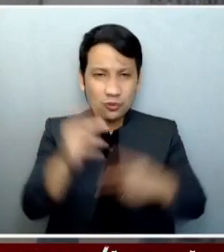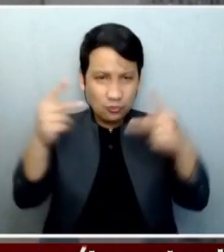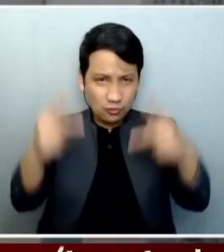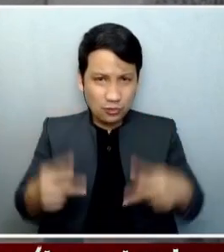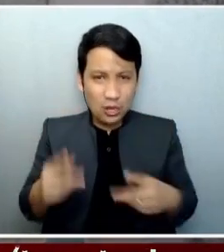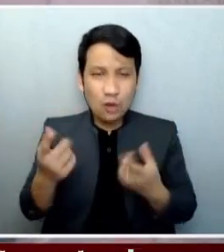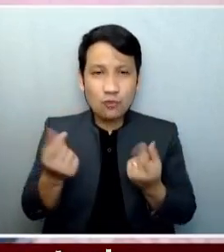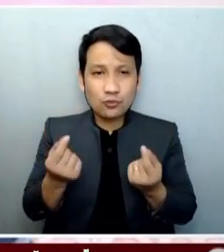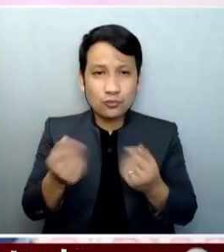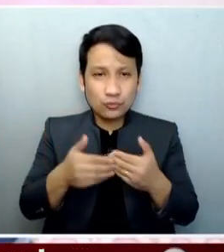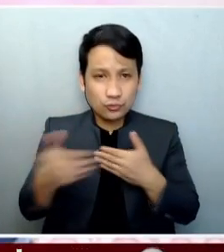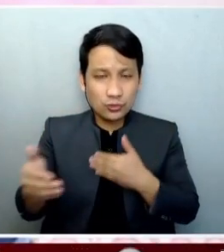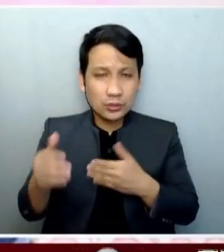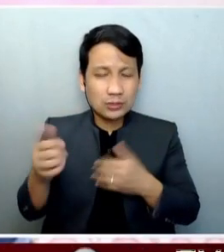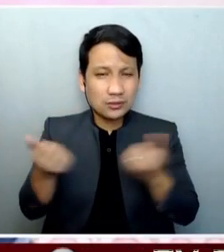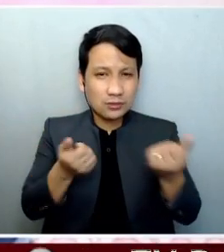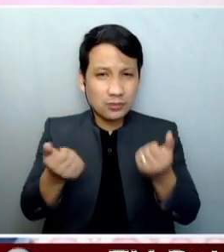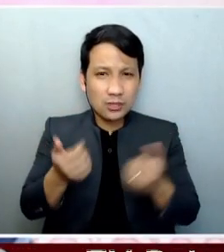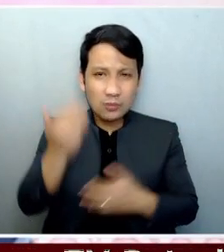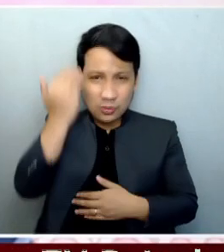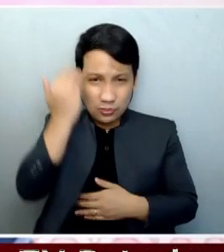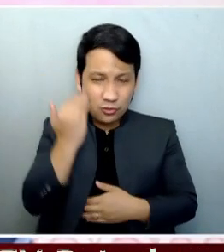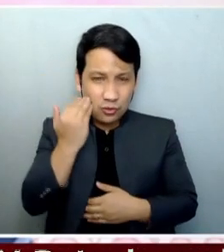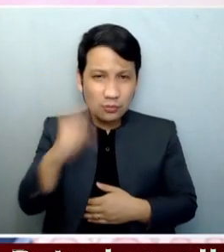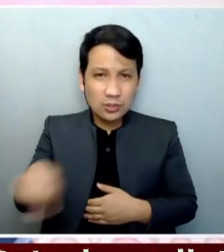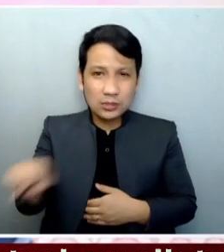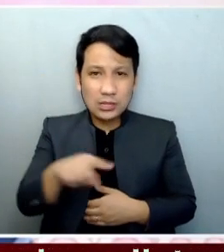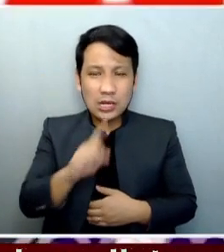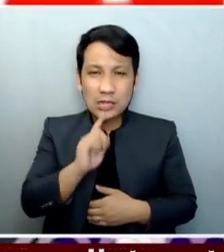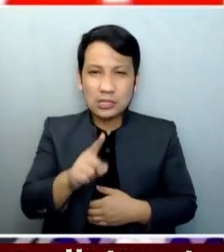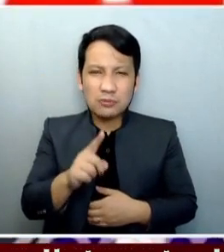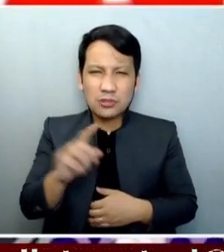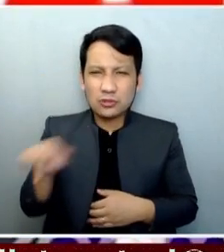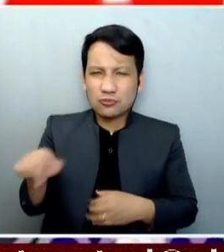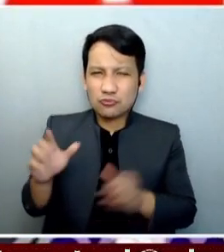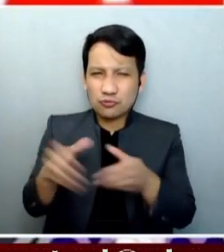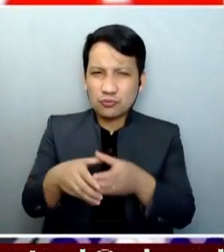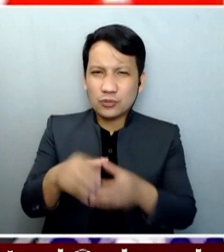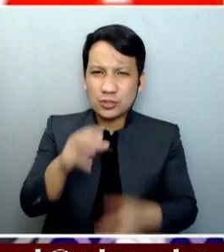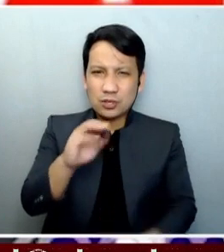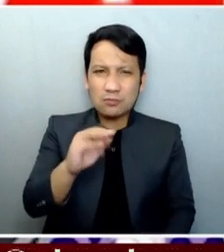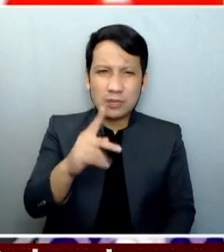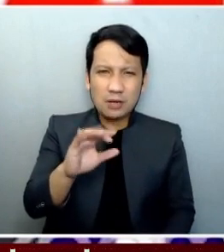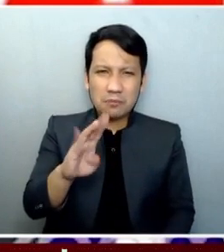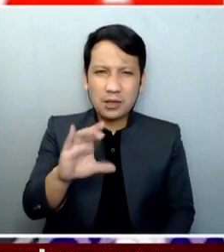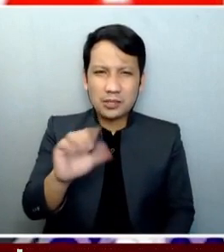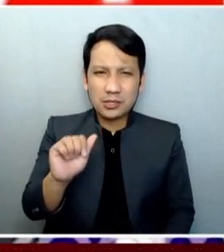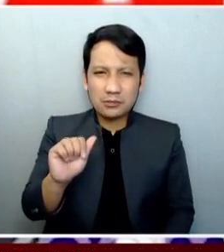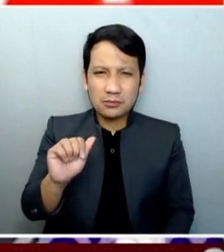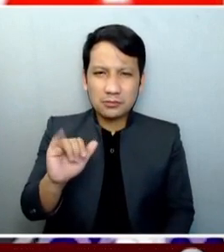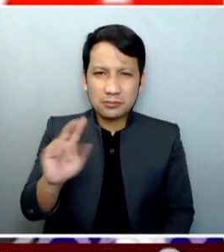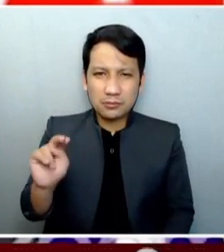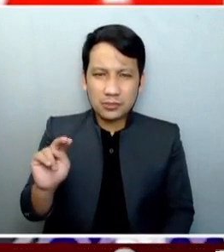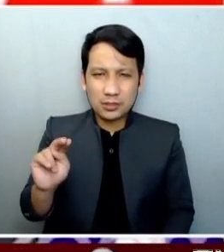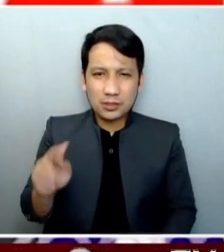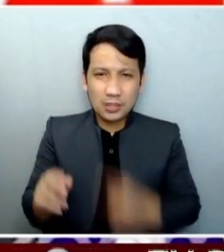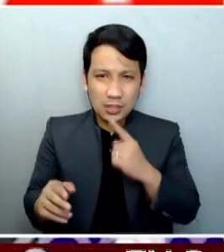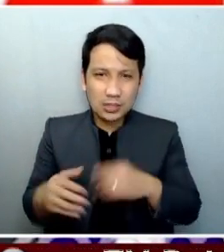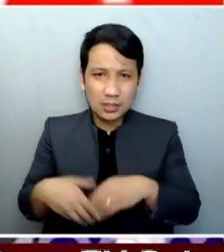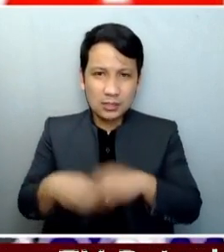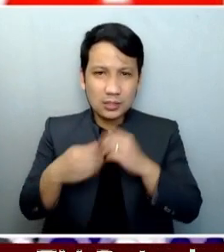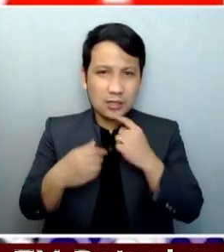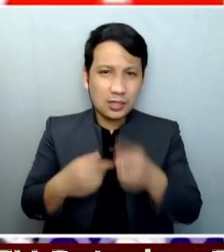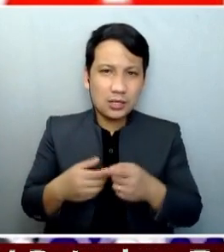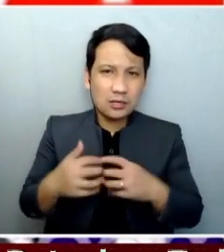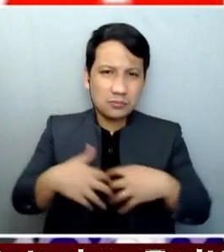nagawa ng administrasyon. Pero kulang pa rin ang mga ito ayon sa Makabayan Block. Sa halip na i-regularize yung mga kontraktual,